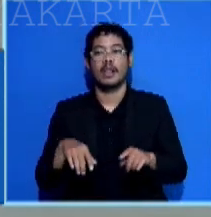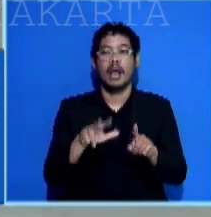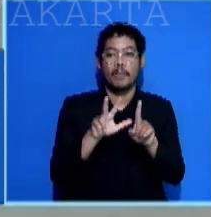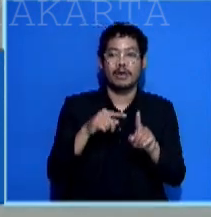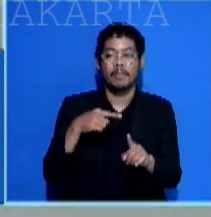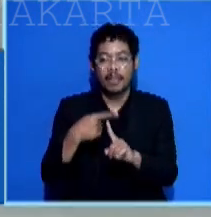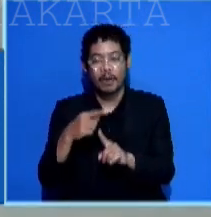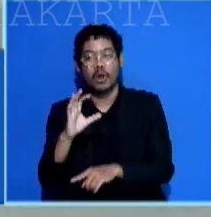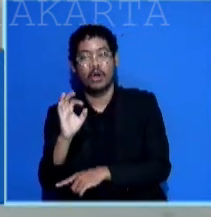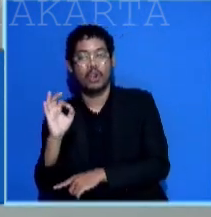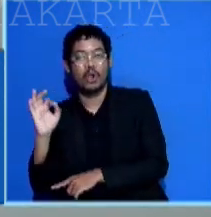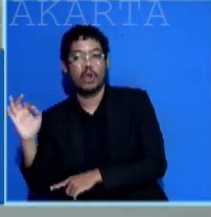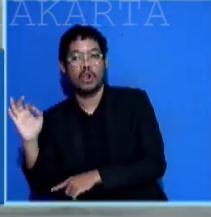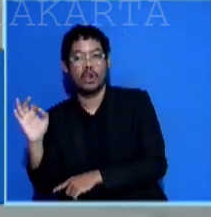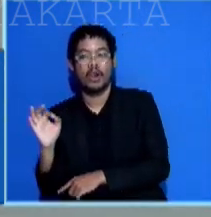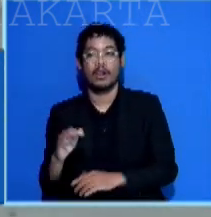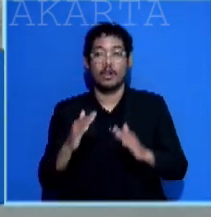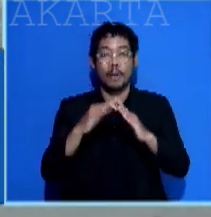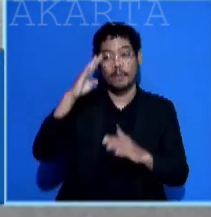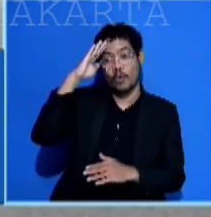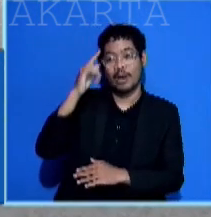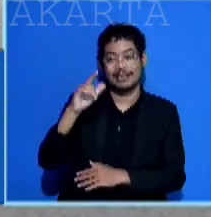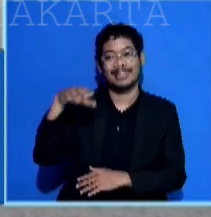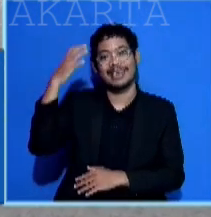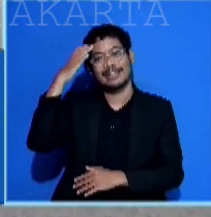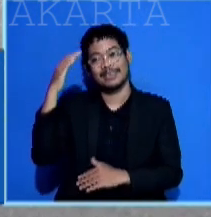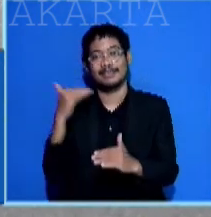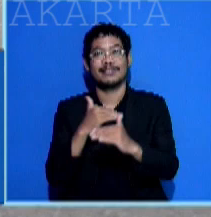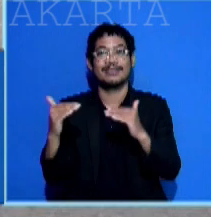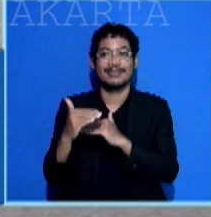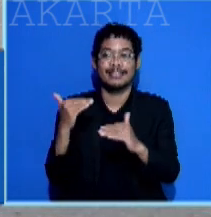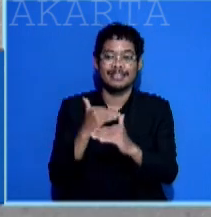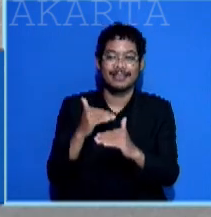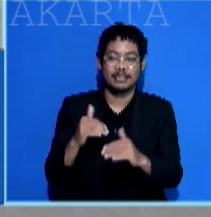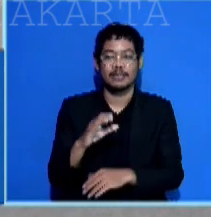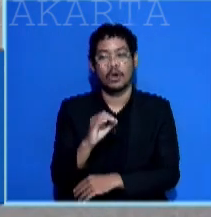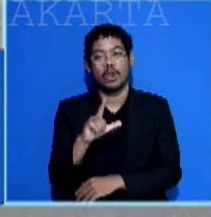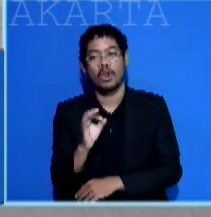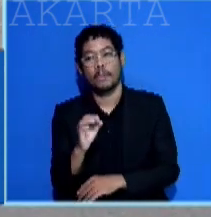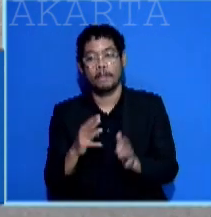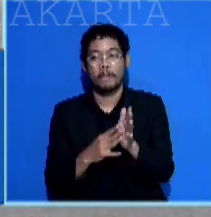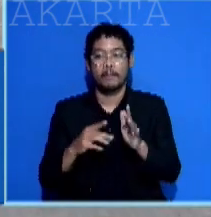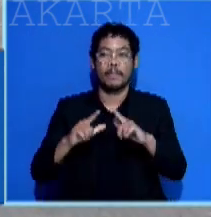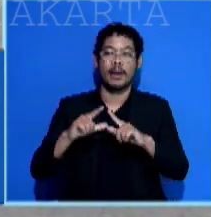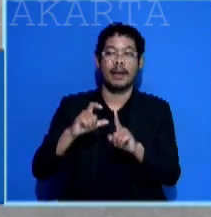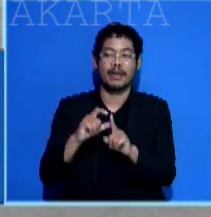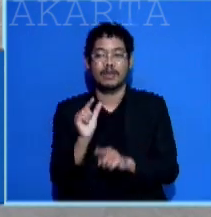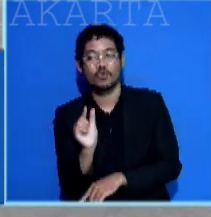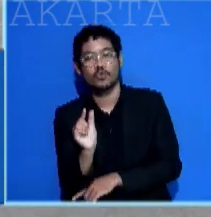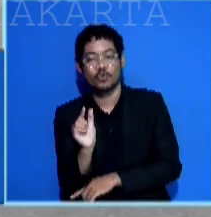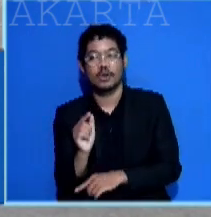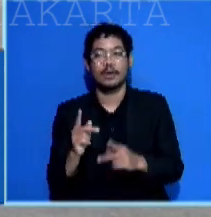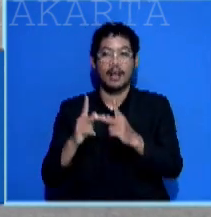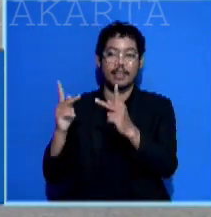19+00 serta Posco kepolisian dan Dinas Perhubungan di akses Colomadu banyud Dono Karanganom dan Ngawen